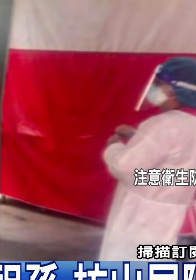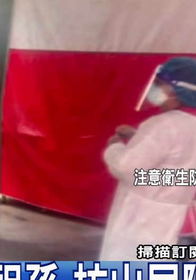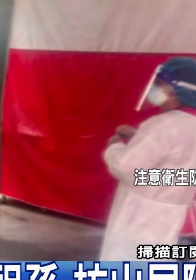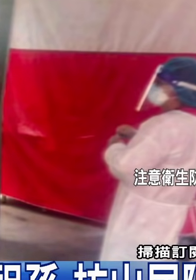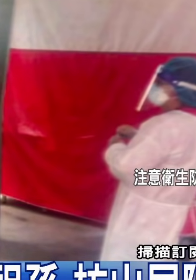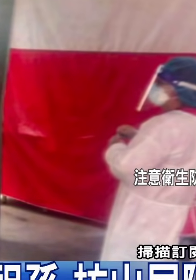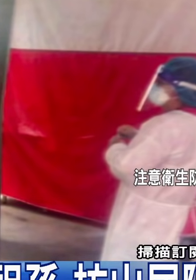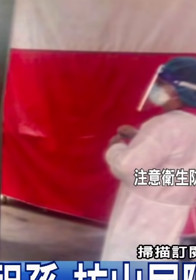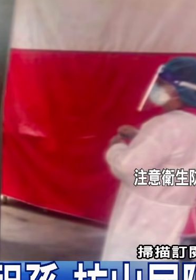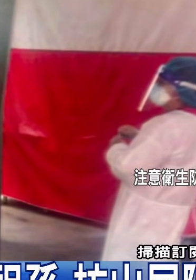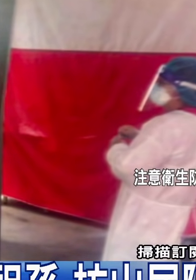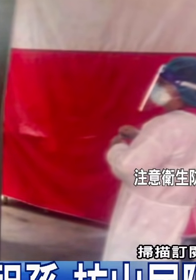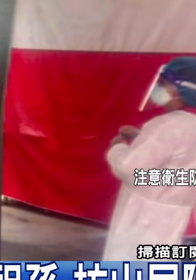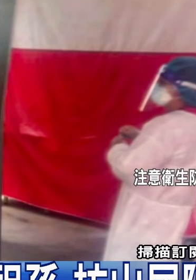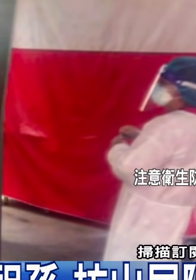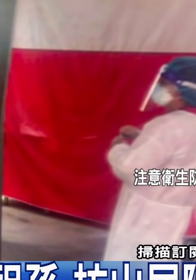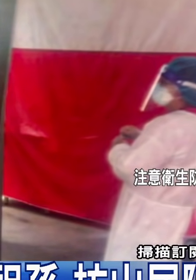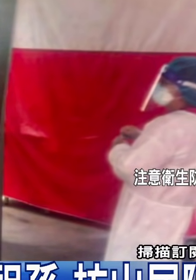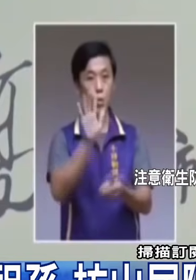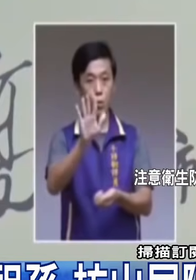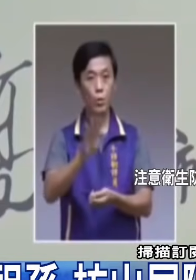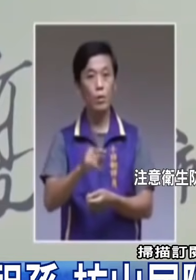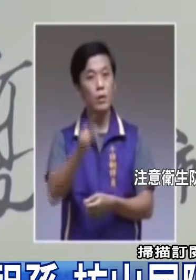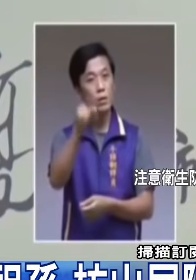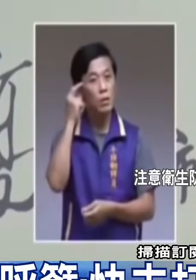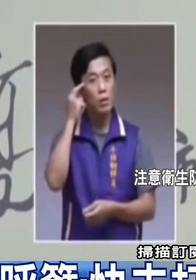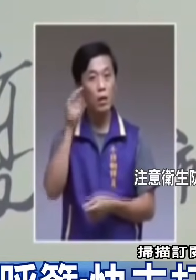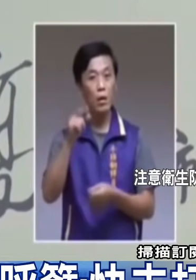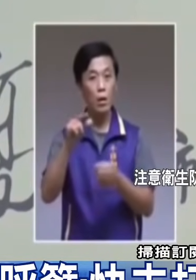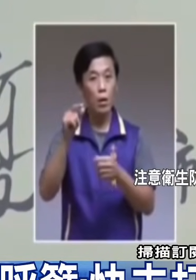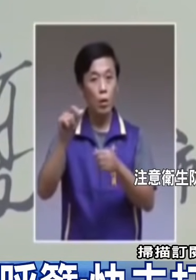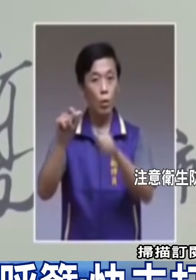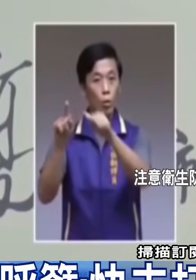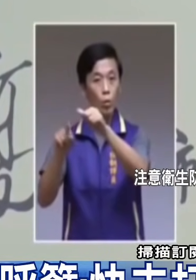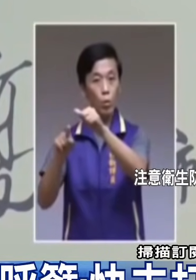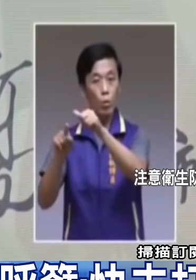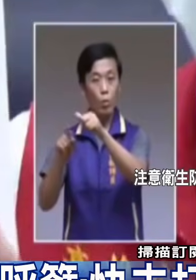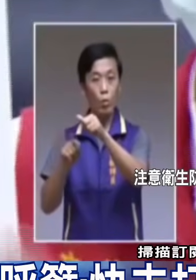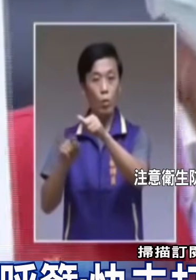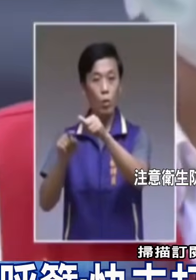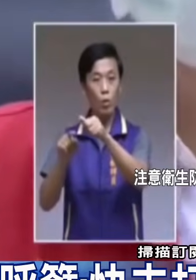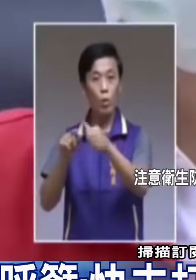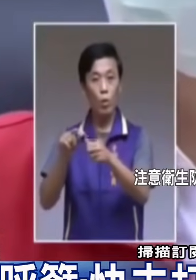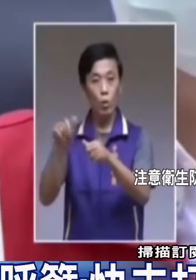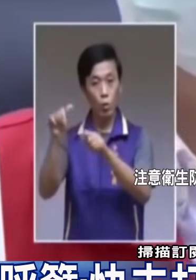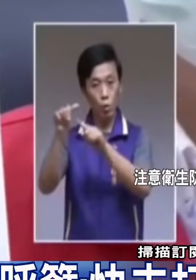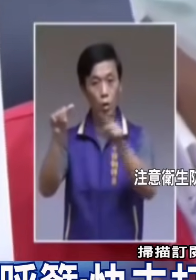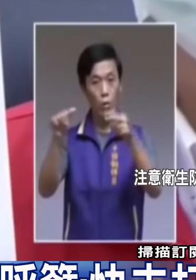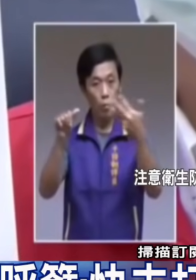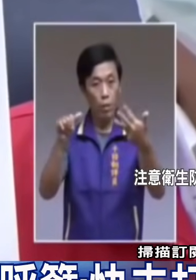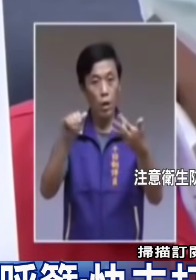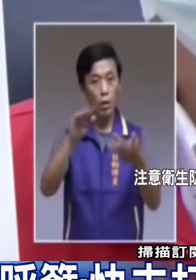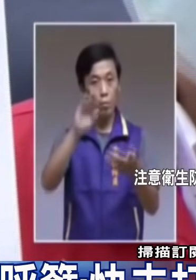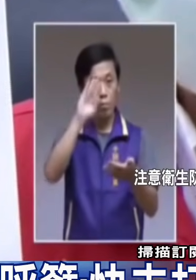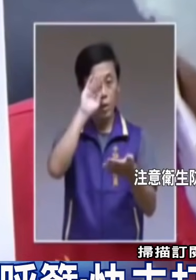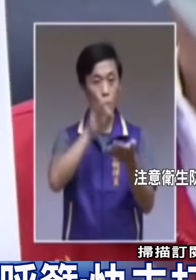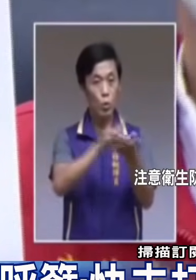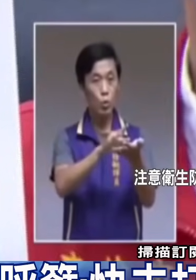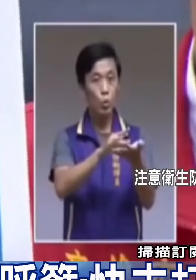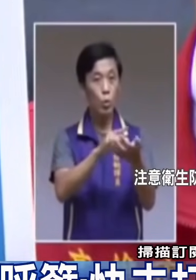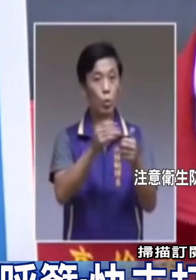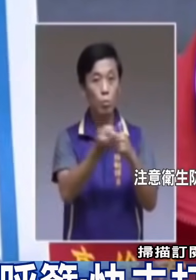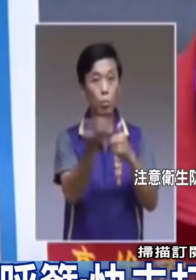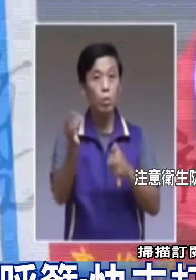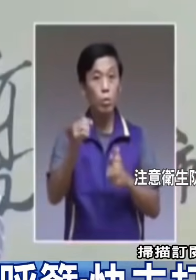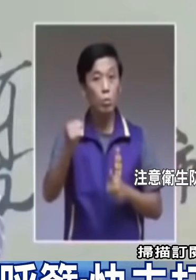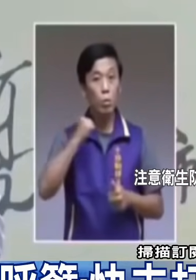丰港、善余两村全村的筛检， 5到8的印度变种病毒会怎么样？传播力一